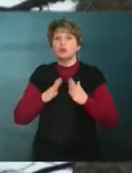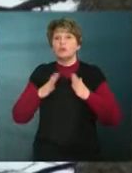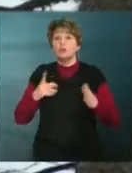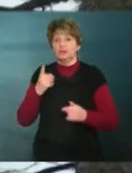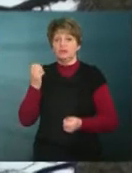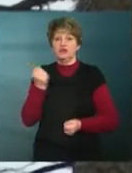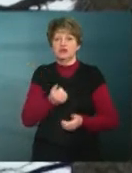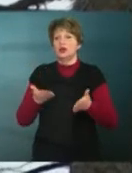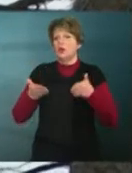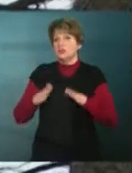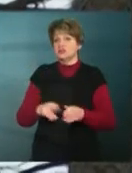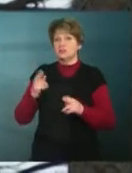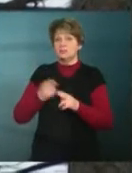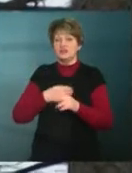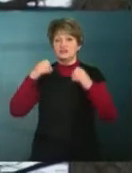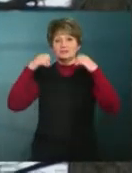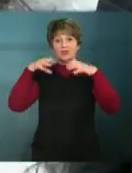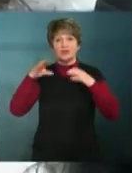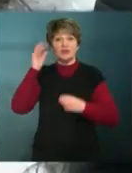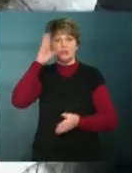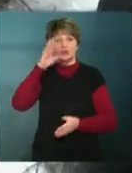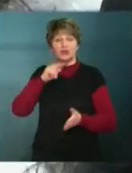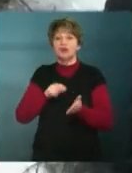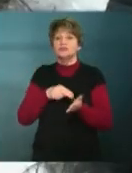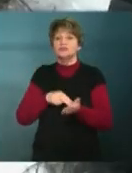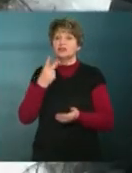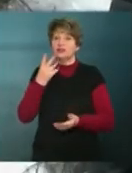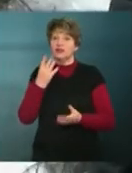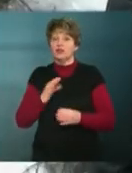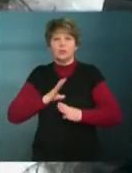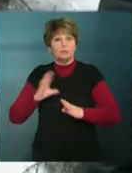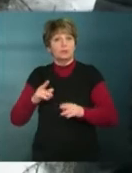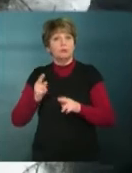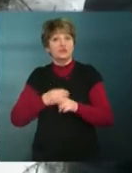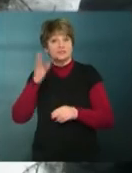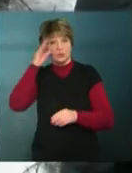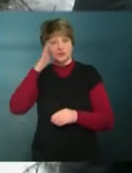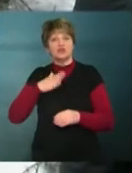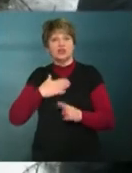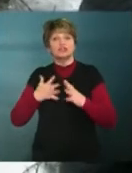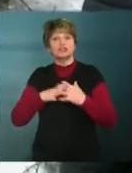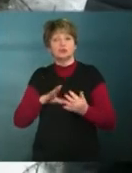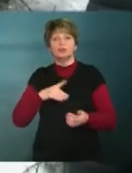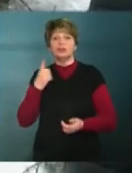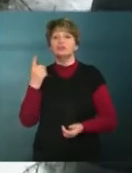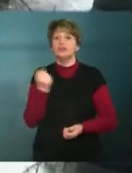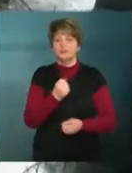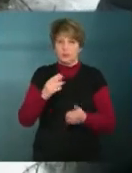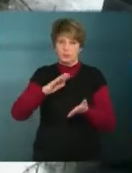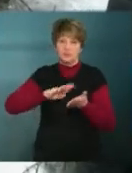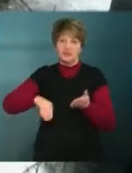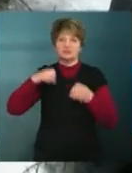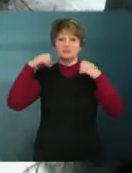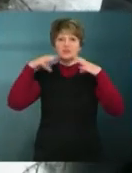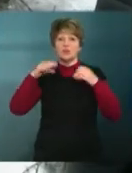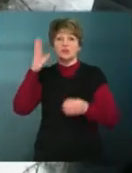тиждень залишилися без світла та води. В Черкасі два дні не було без води, а наше село тиждень не було без світла. От